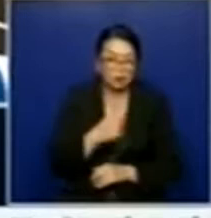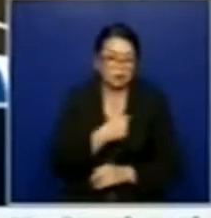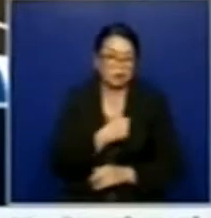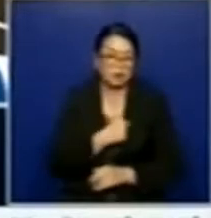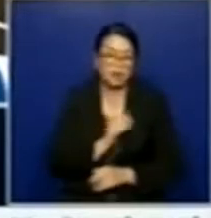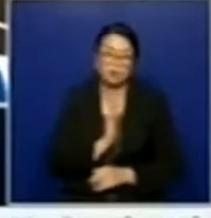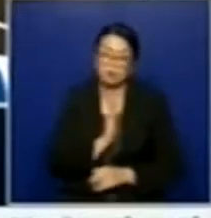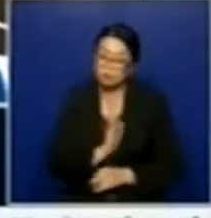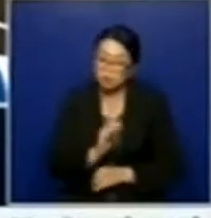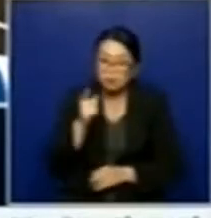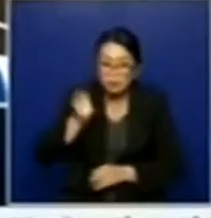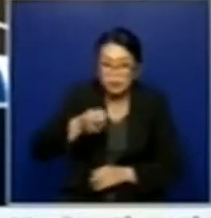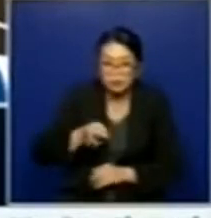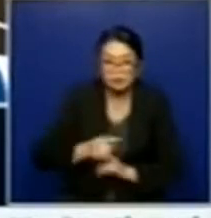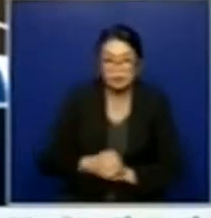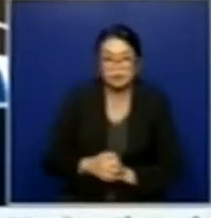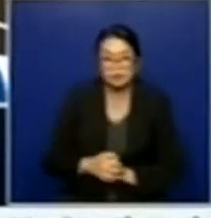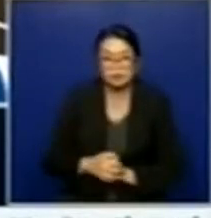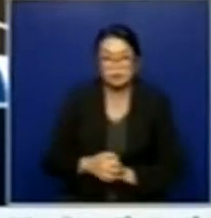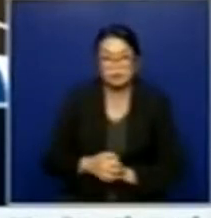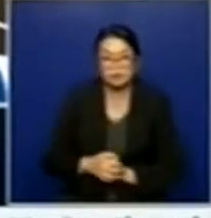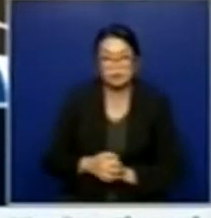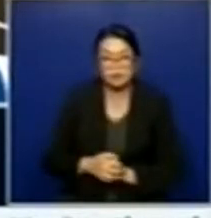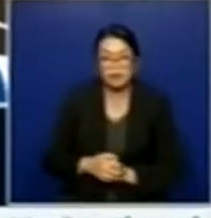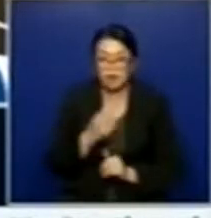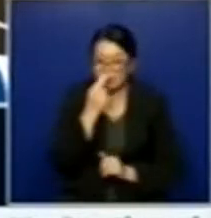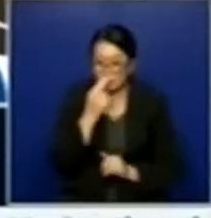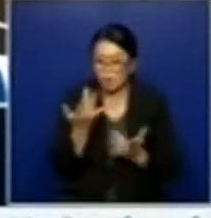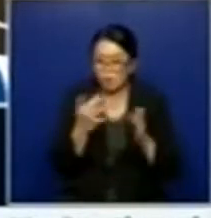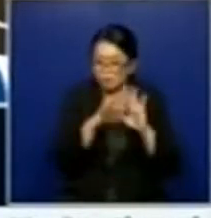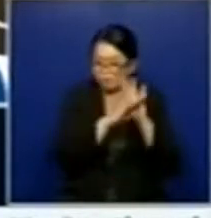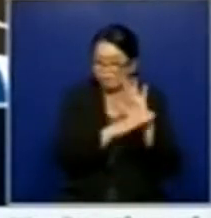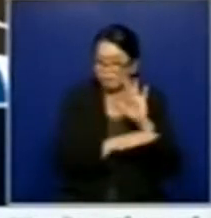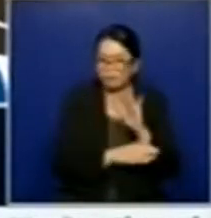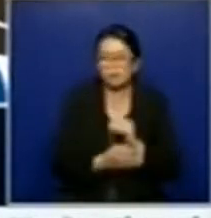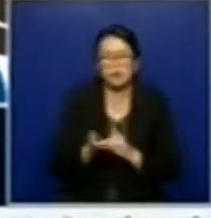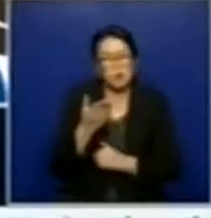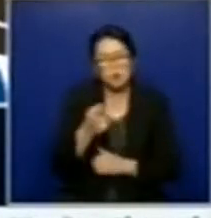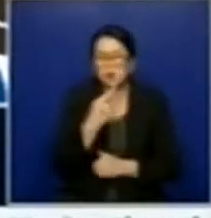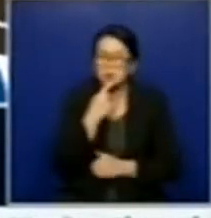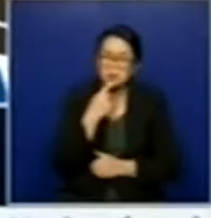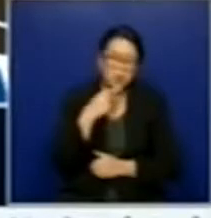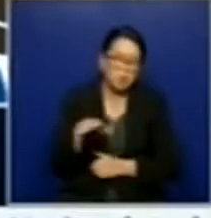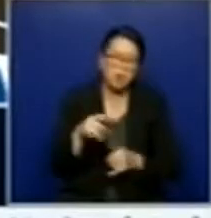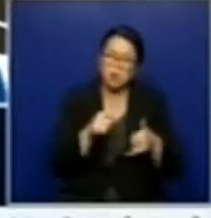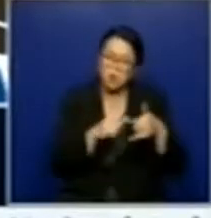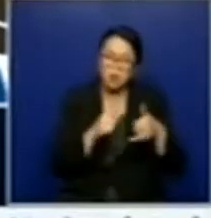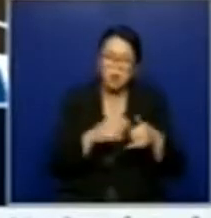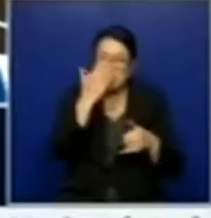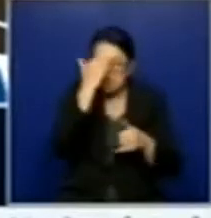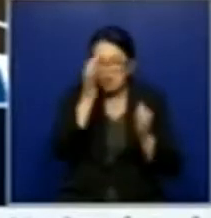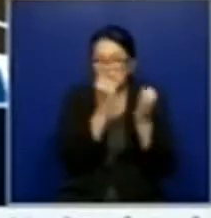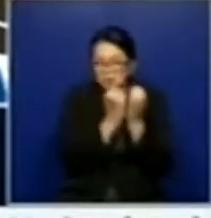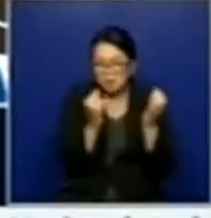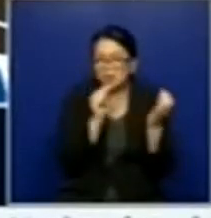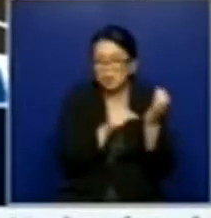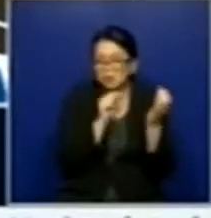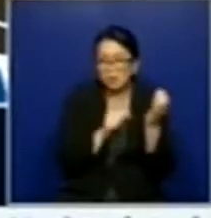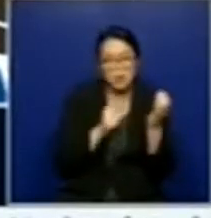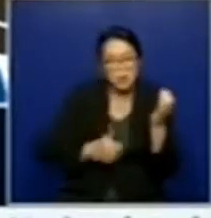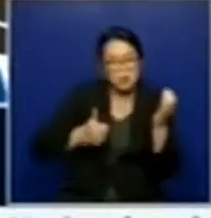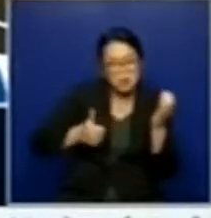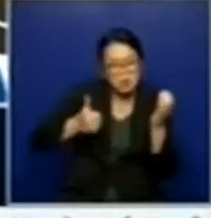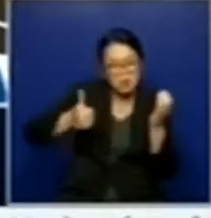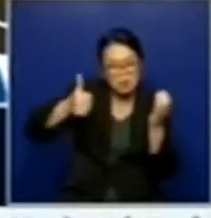จริงหรือเปล่าที่พูดออกมาซึ่งเดี๋ยวผมจะไล่ให้ดูช่วงท้ายนะครับแต่ได้โปรดครับอย่าอ้างไปเรื่อยๆครับว่ารัฐธรรมนูญ60มันดีเลิศเหลือเกินอ